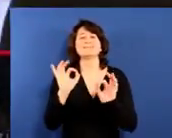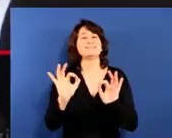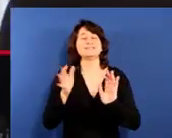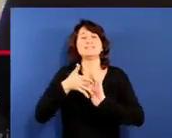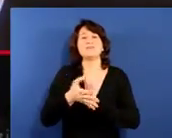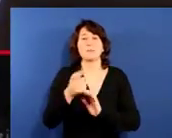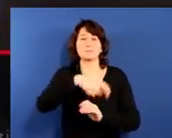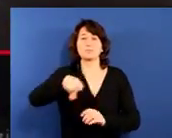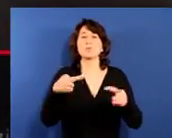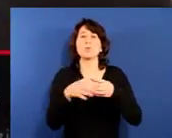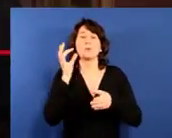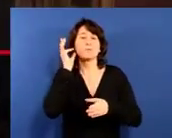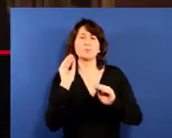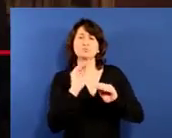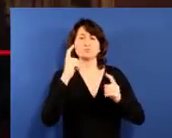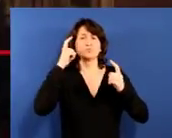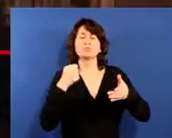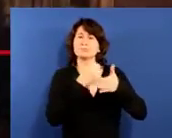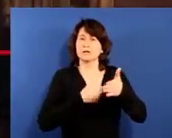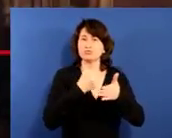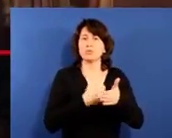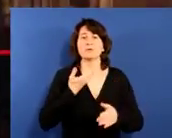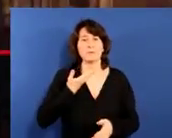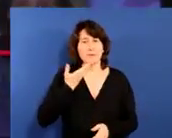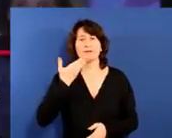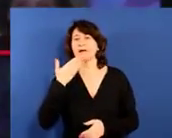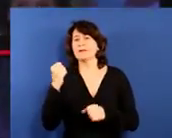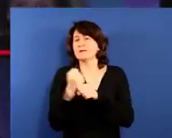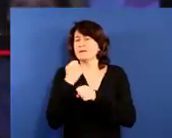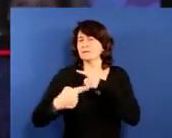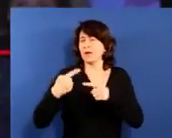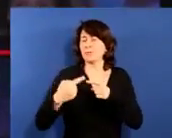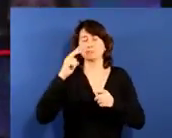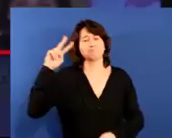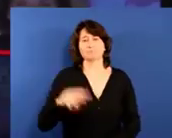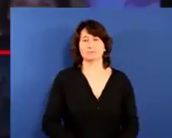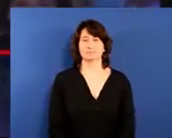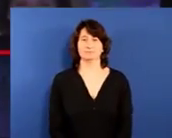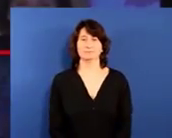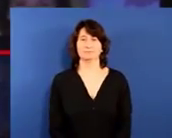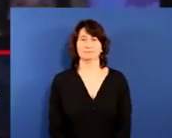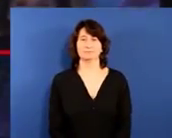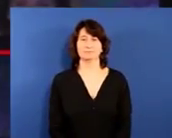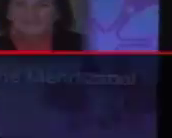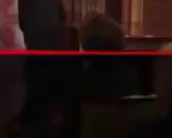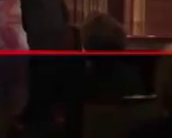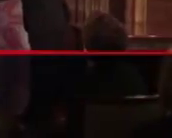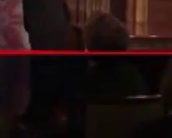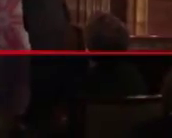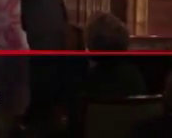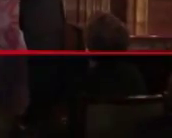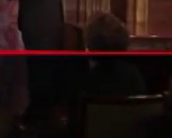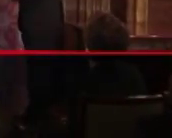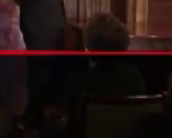emakumeak izan direla gizartarengana jo dutenak euren balorea azalduz eta aintzatezpen hori eskatuz. 10.